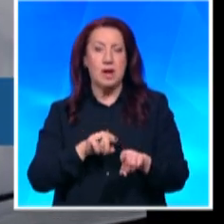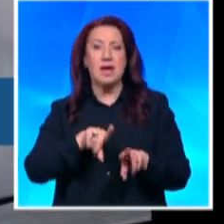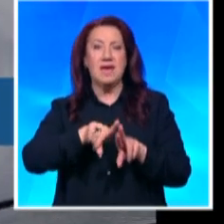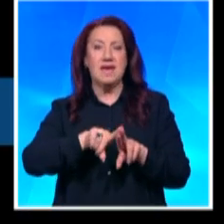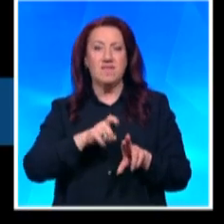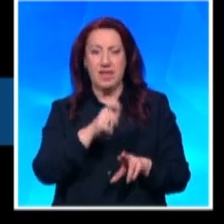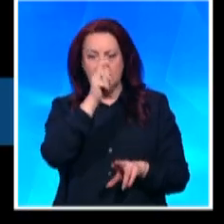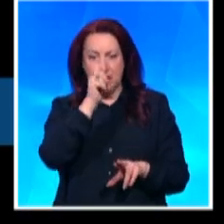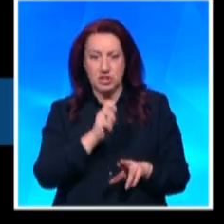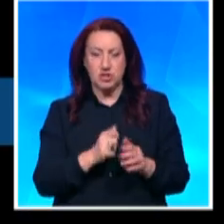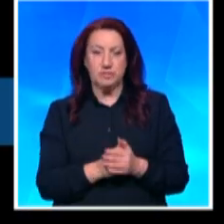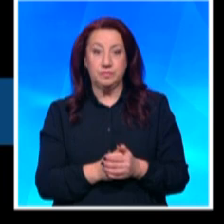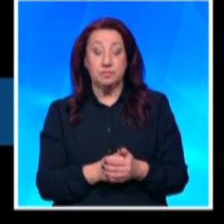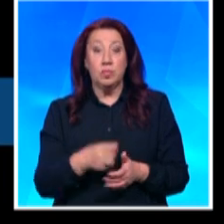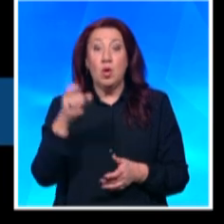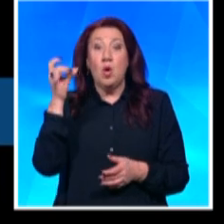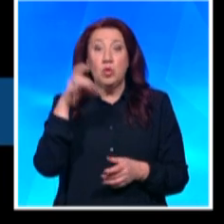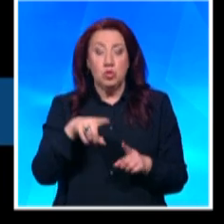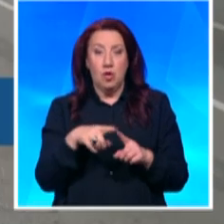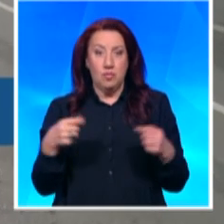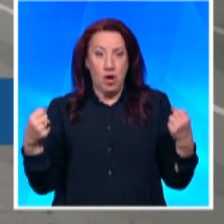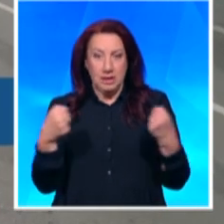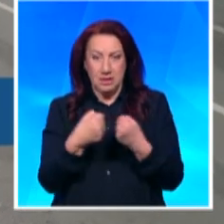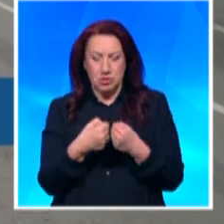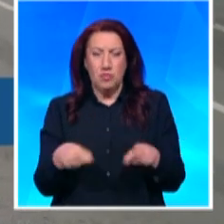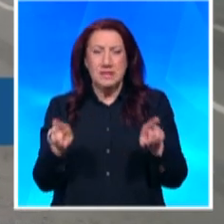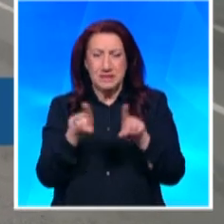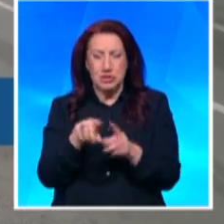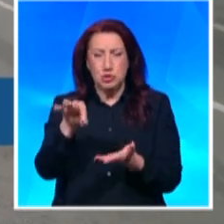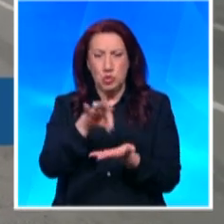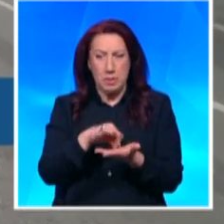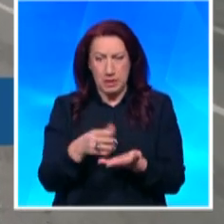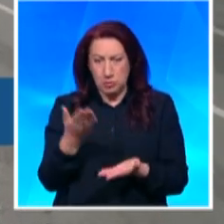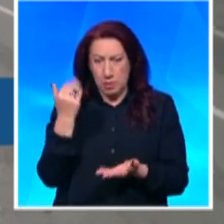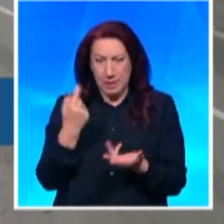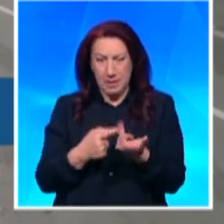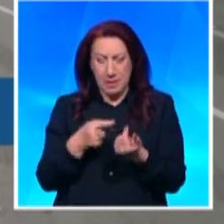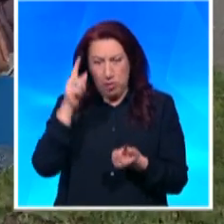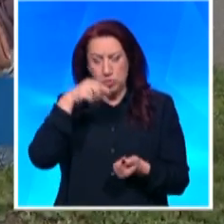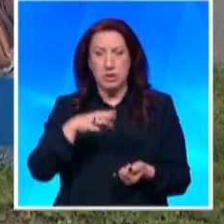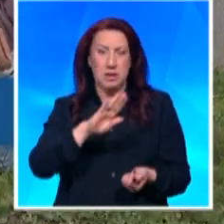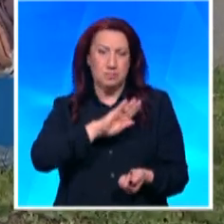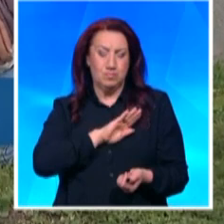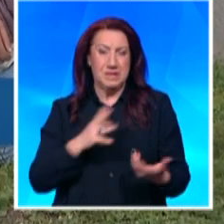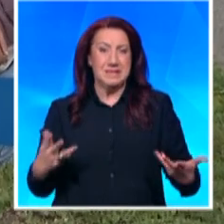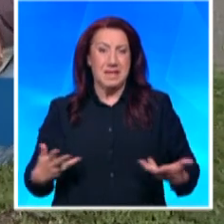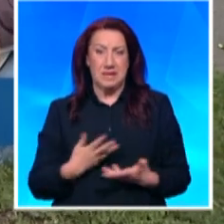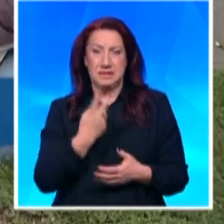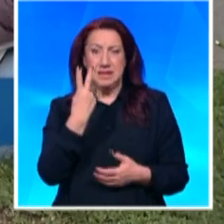мястото, където катастрофа отне живота на двама млади и тази вечер граждански протест. Предаваме на живо.